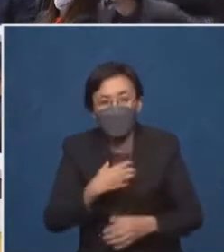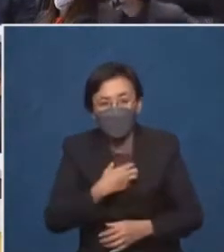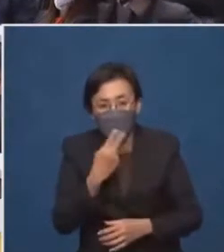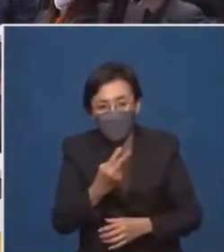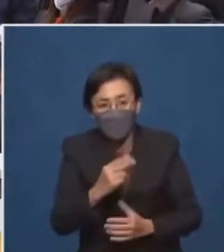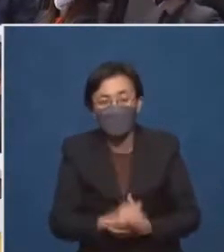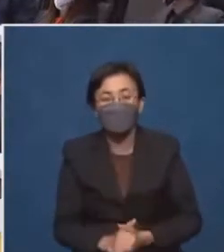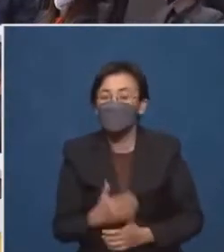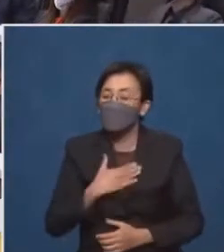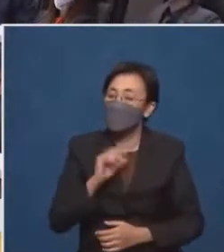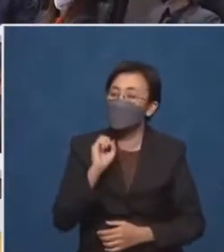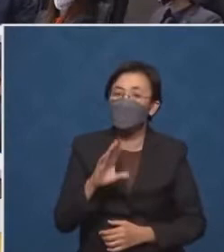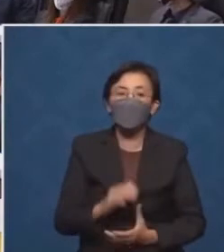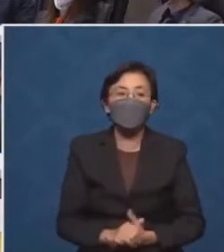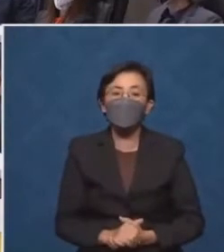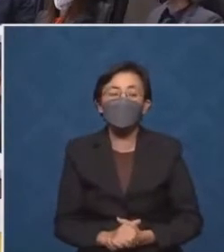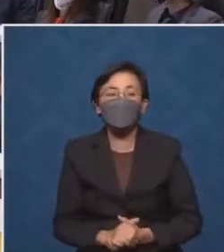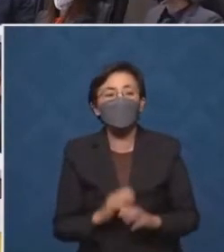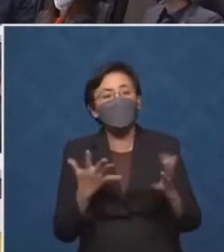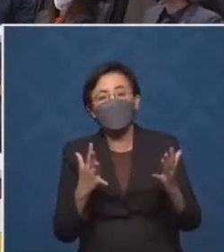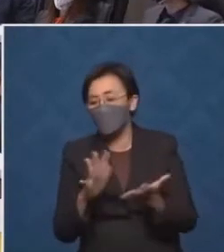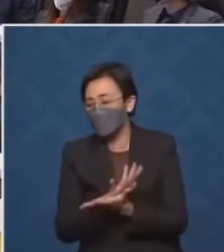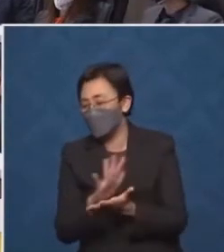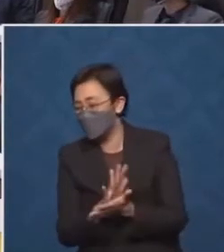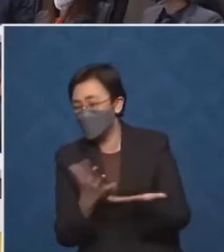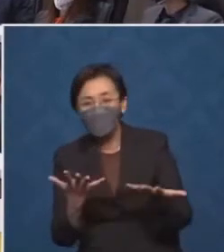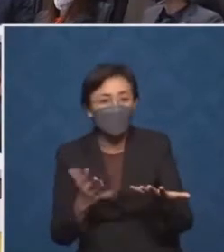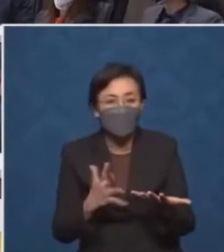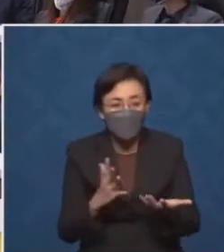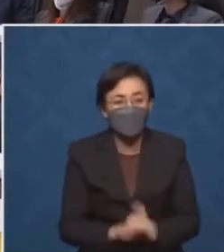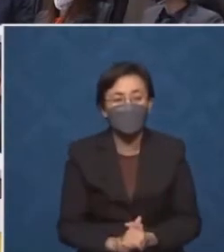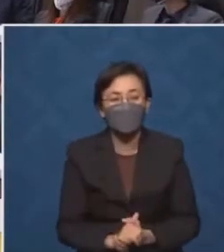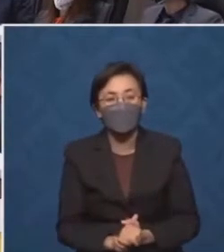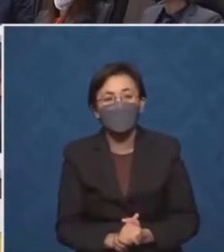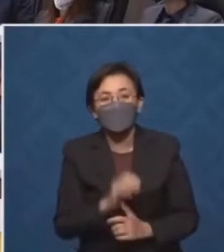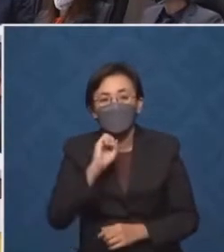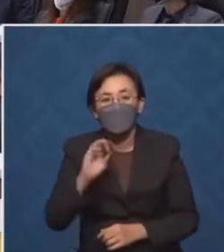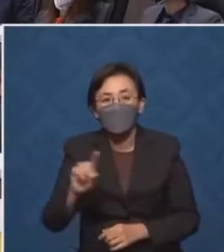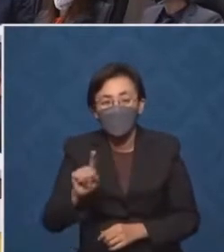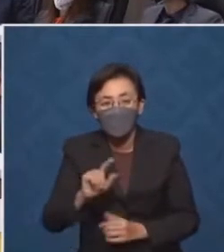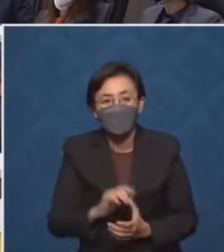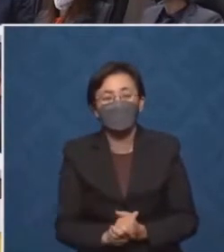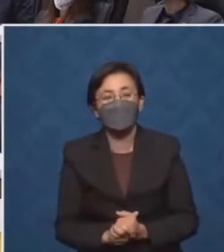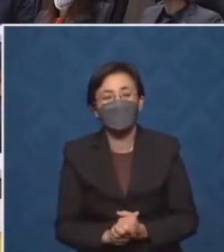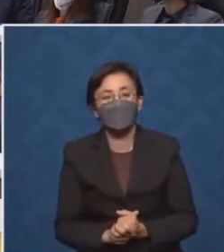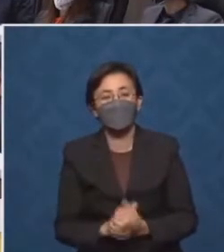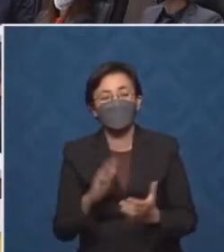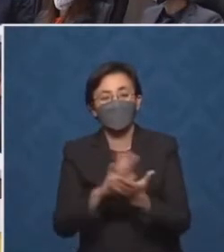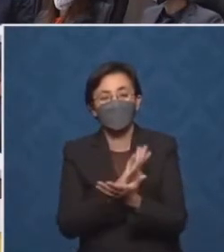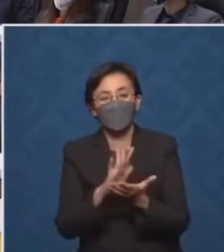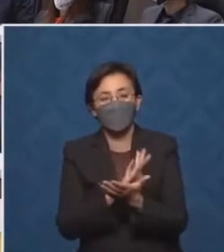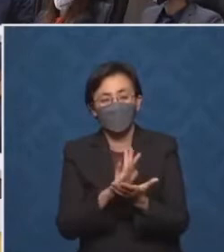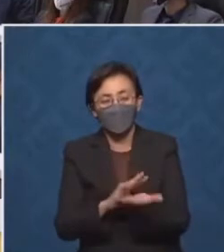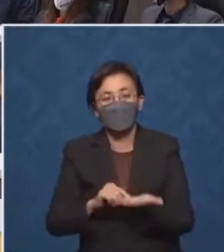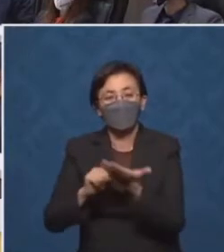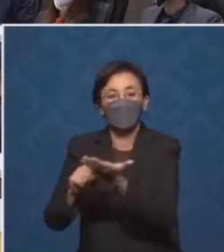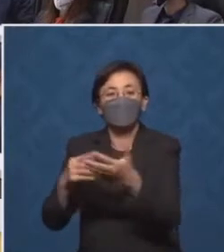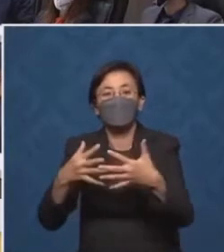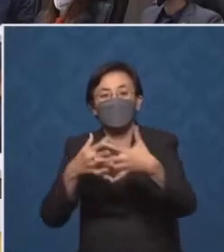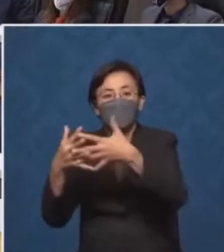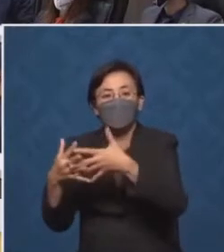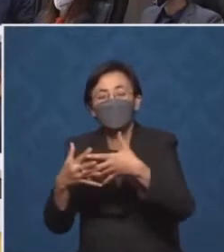เราก็ตีเนีนครั ไม่มอะไรจะสงให้เขาส่งกลบไปเป็น Concept Paper ให้กับอเมริกา